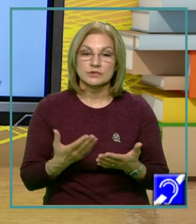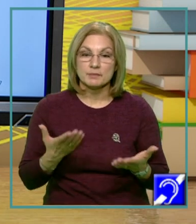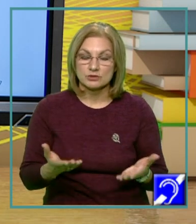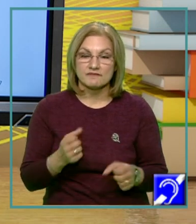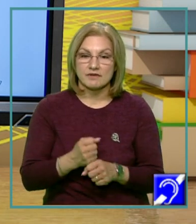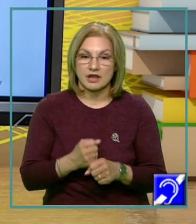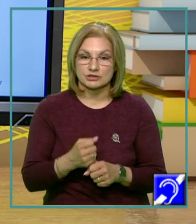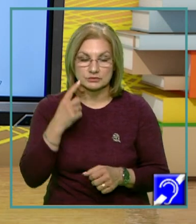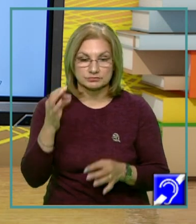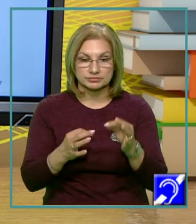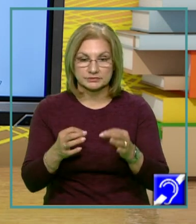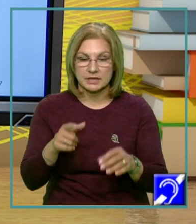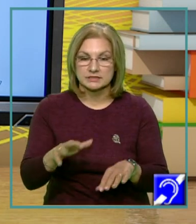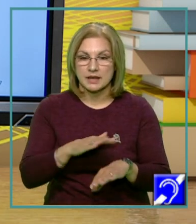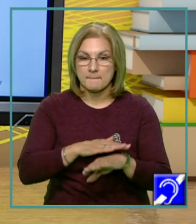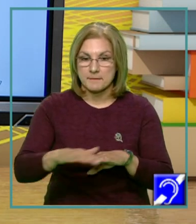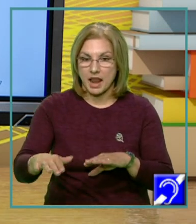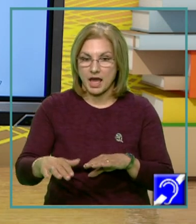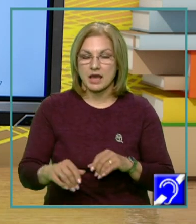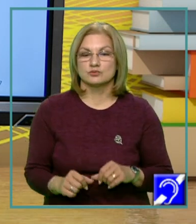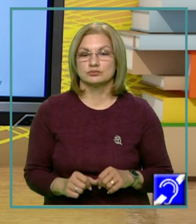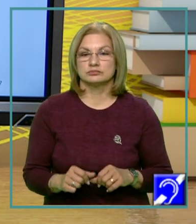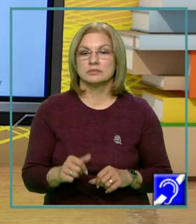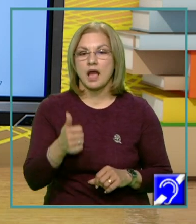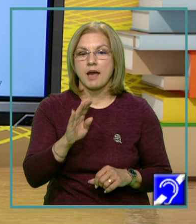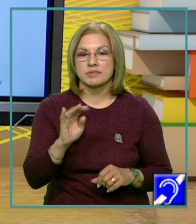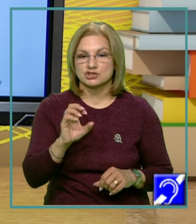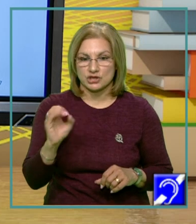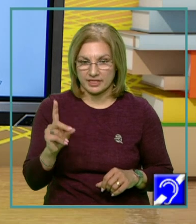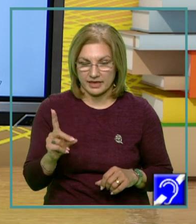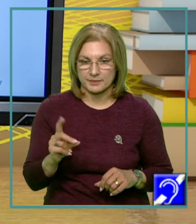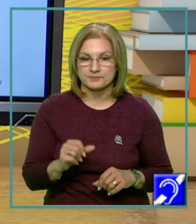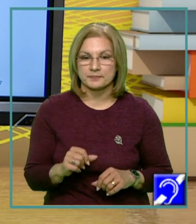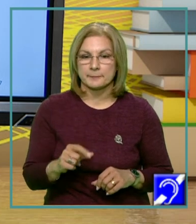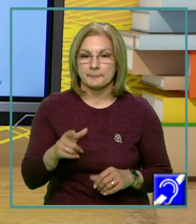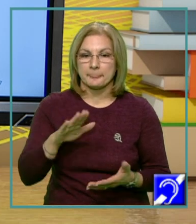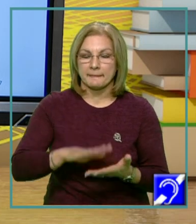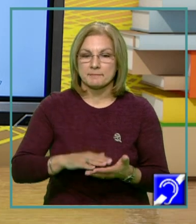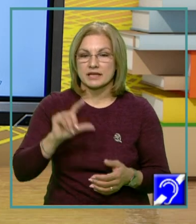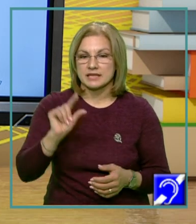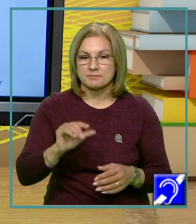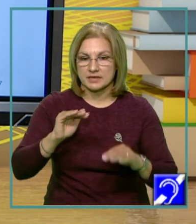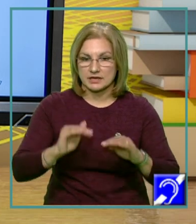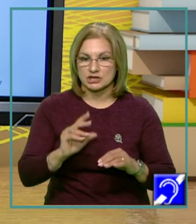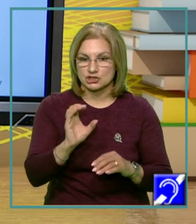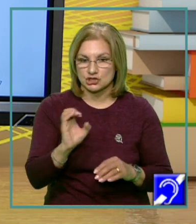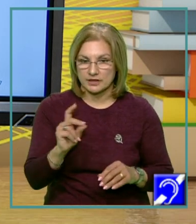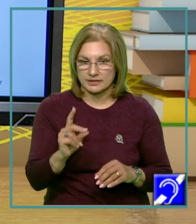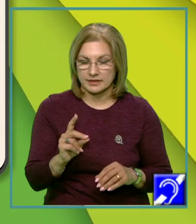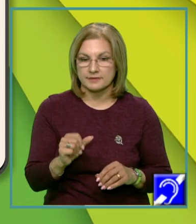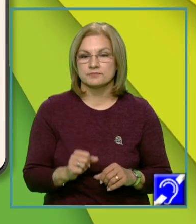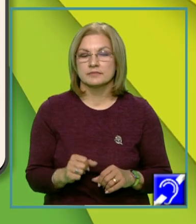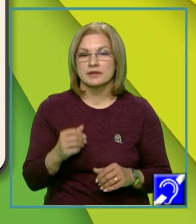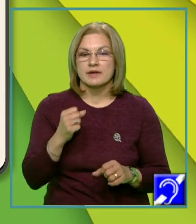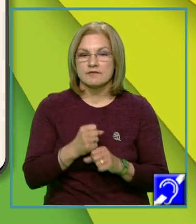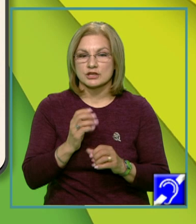problemă în plan Considerăm trapezul a b c d cu baza mică CD proiectăm c și